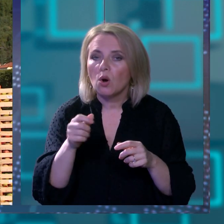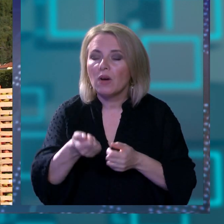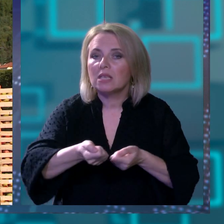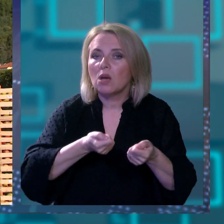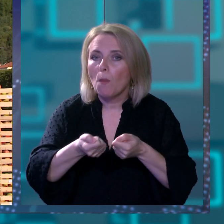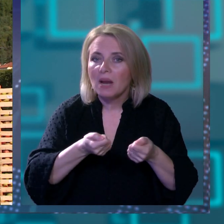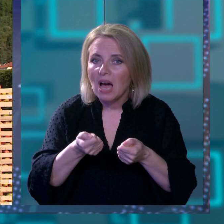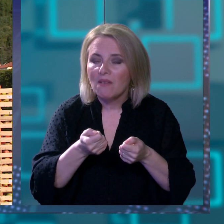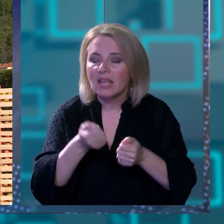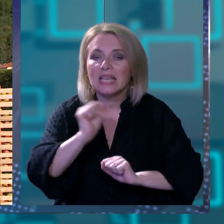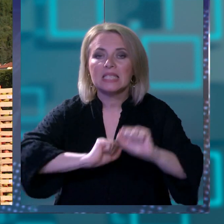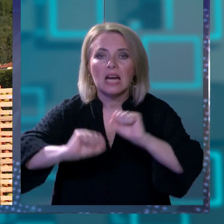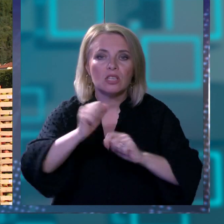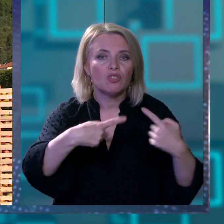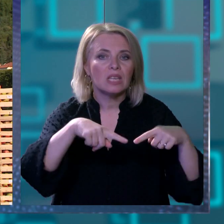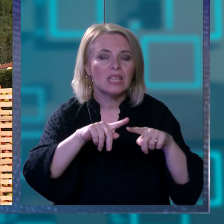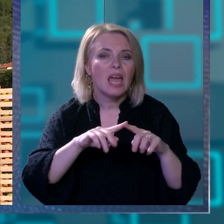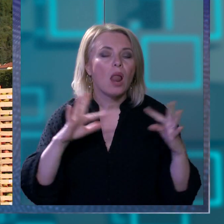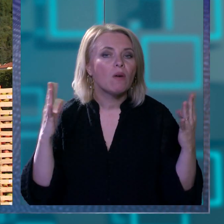upravljanje zaštićenim dijelovima prirode,